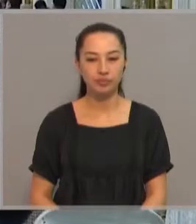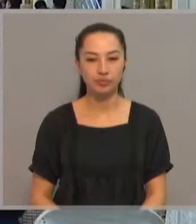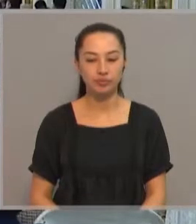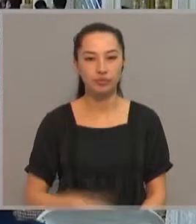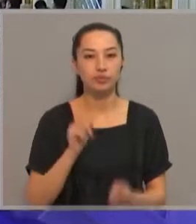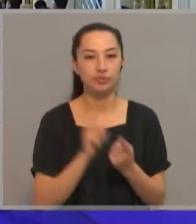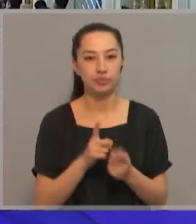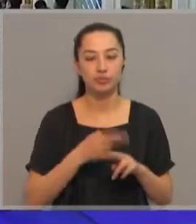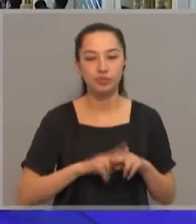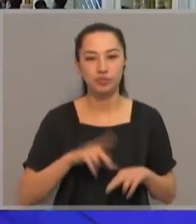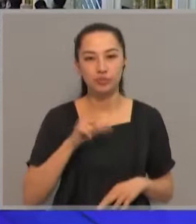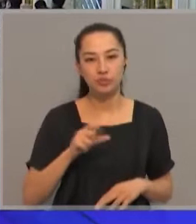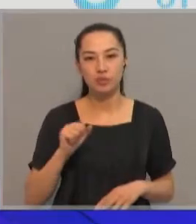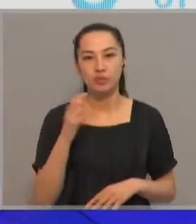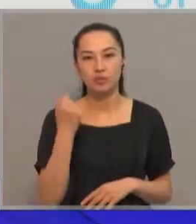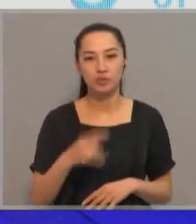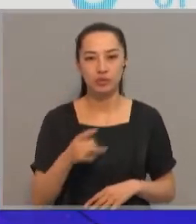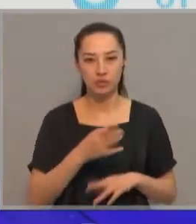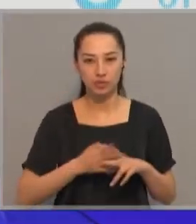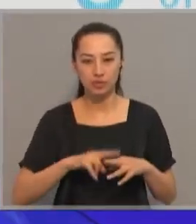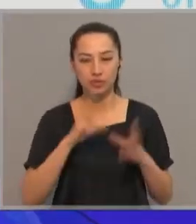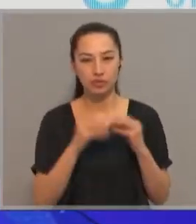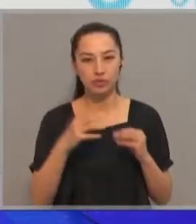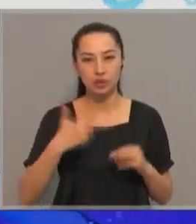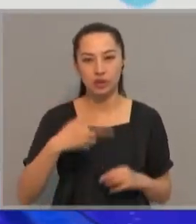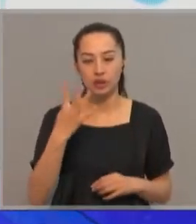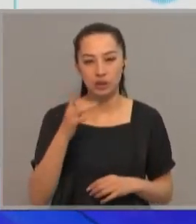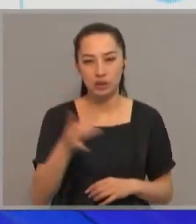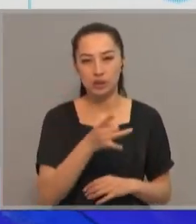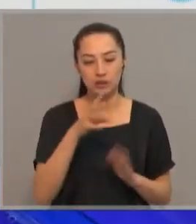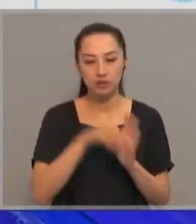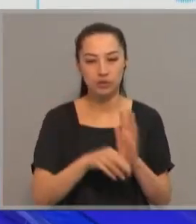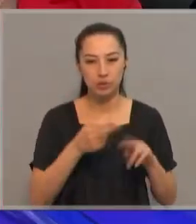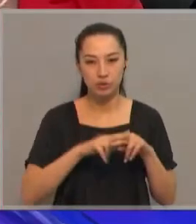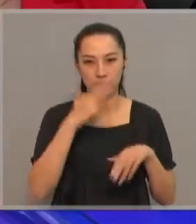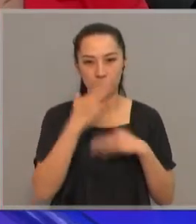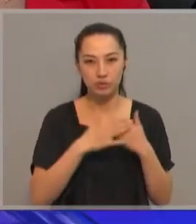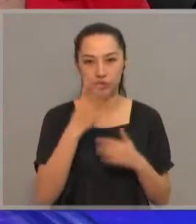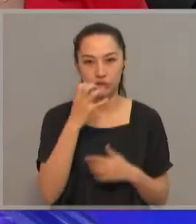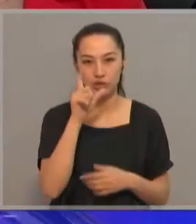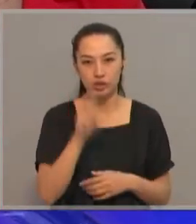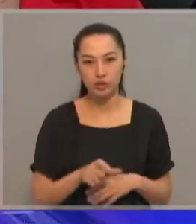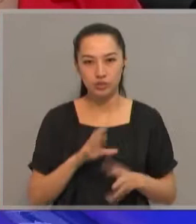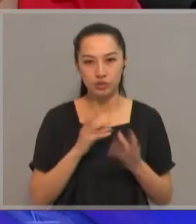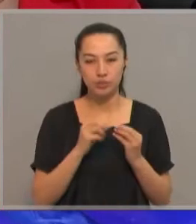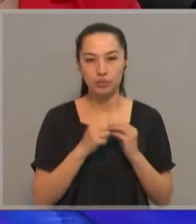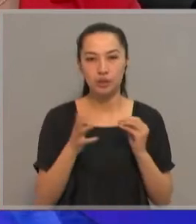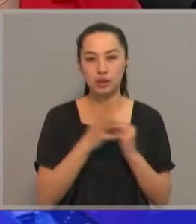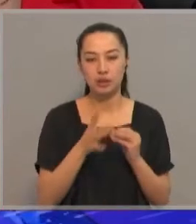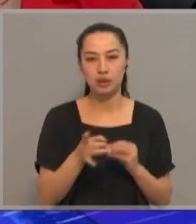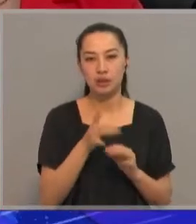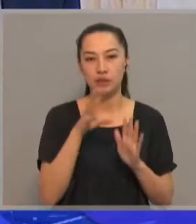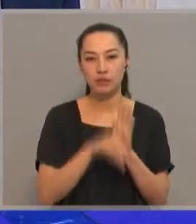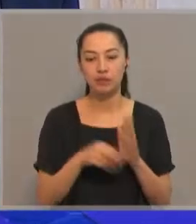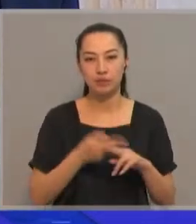На встрече с жителями Абайского района, в состав которого входят 34 населенных пункта, пришли около 400 граждан 15 населенных